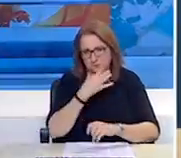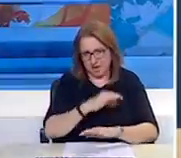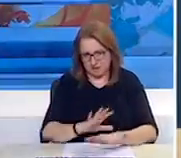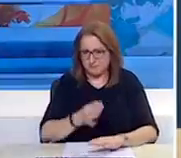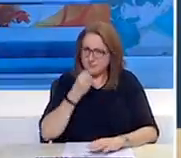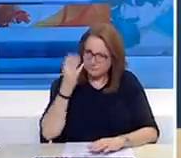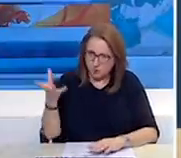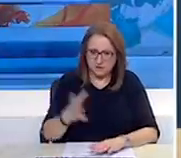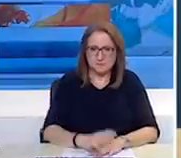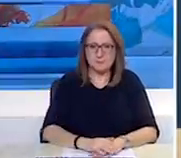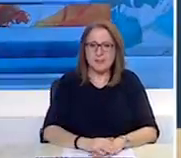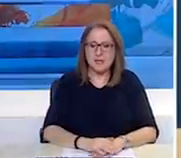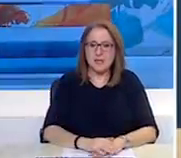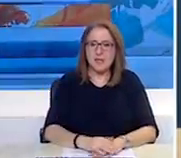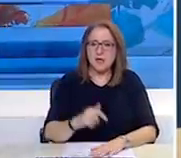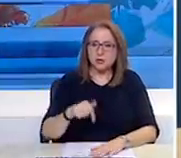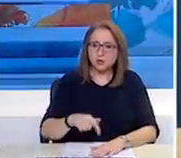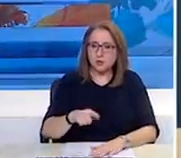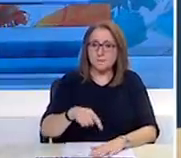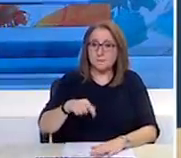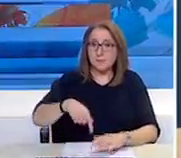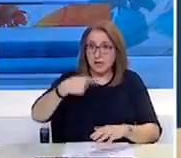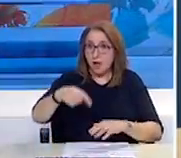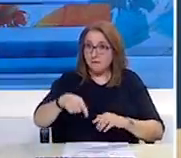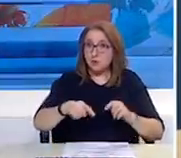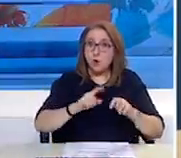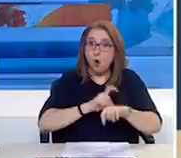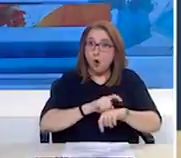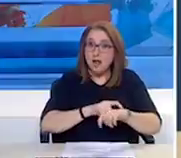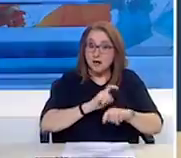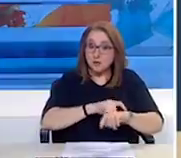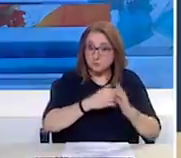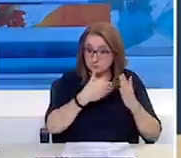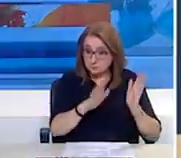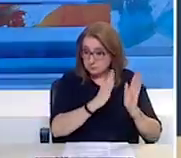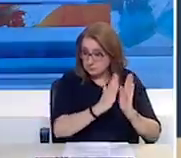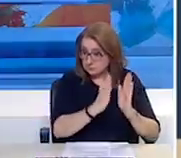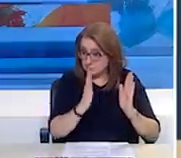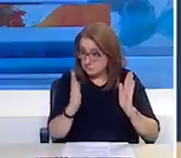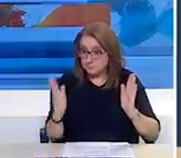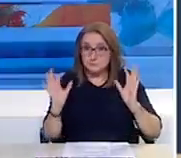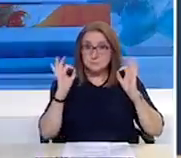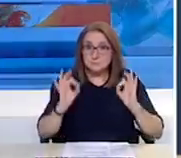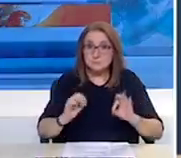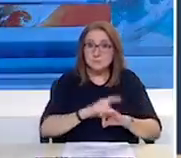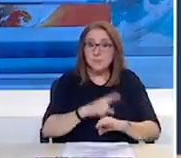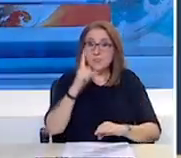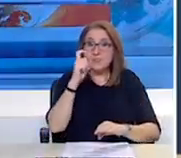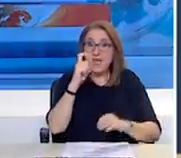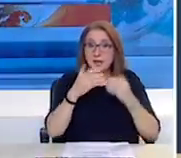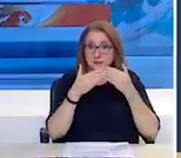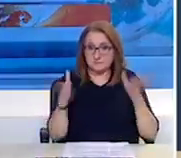Δευτέρα 4 Μαΐου οφείλουν να τηρούν το ωράριο λειτουργίας στα εμπορικά καταστήματα με ώρα έναρξης στις 10